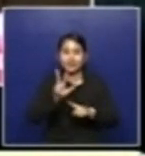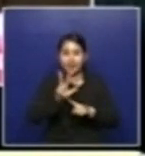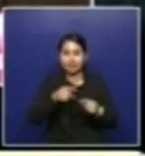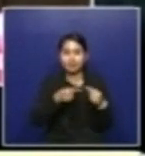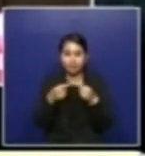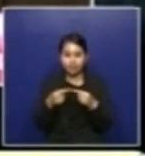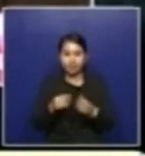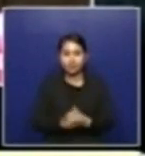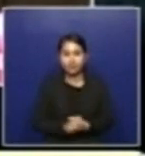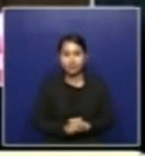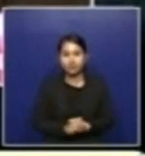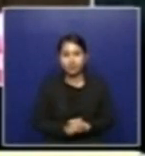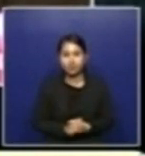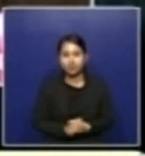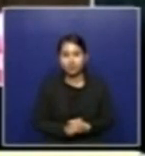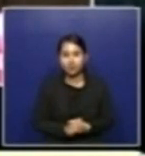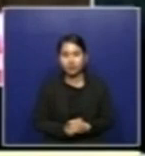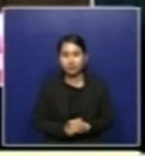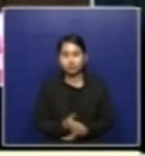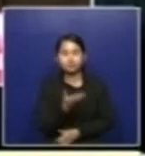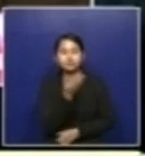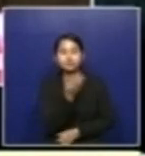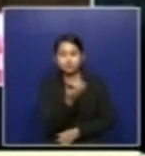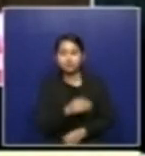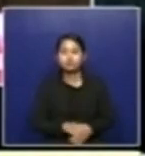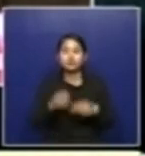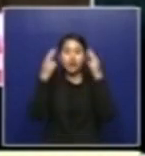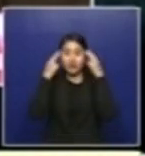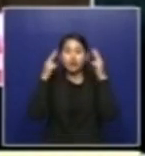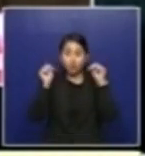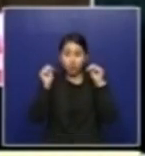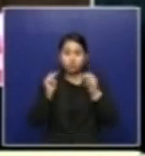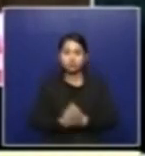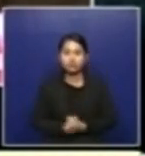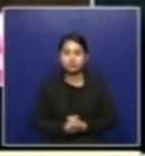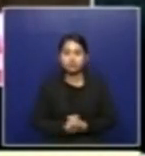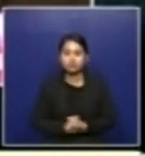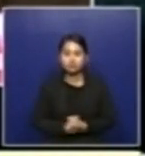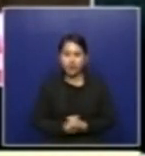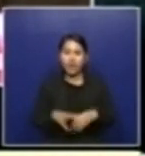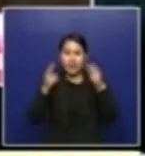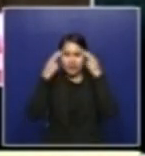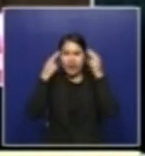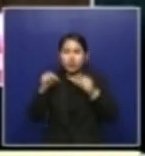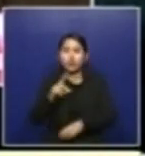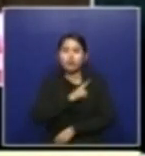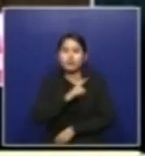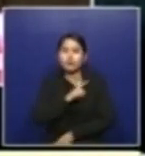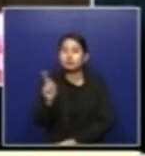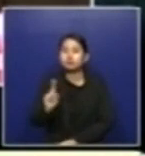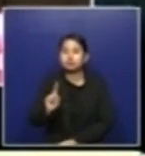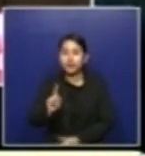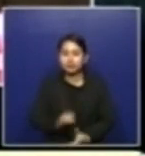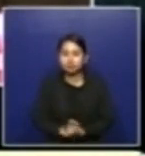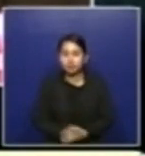าท่านเป็นนายกรัฐมนตรีเนี่ยท่านจะรับผิดชอบยังไงต่อกฎ